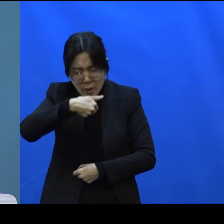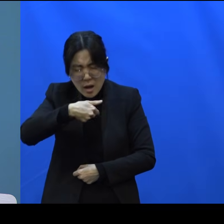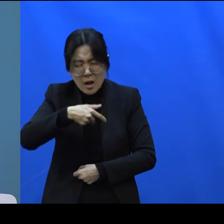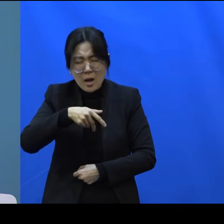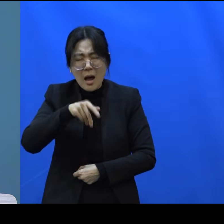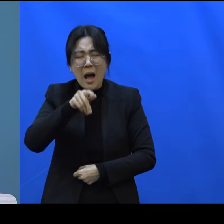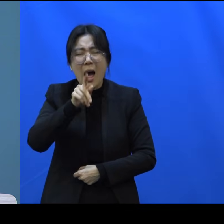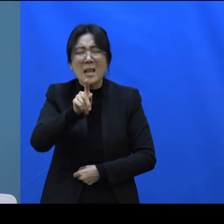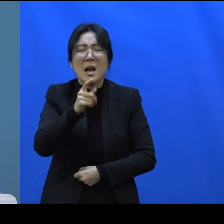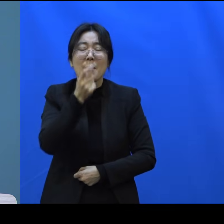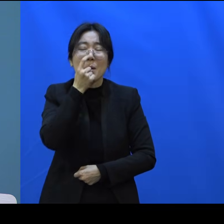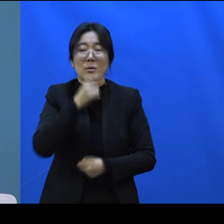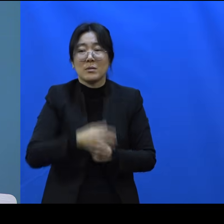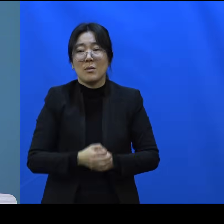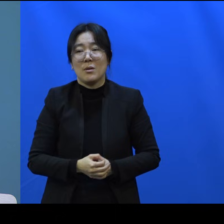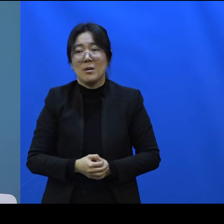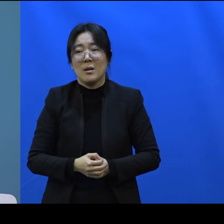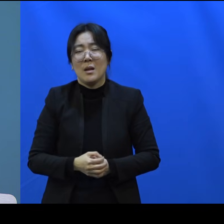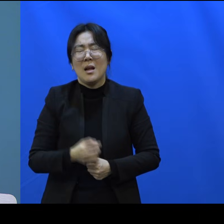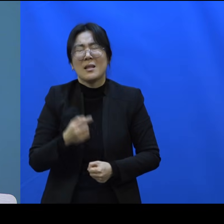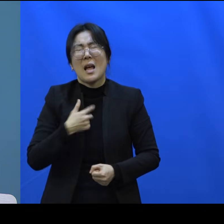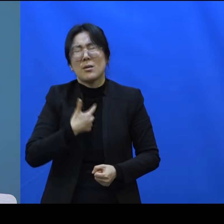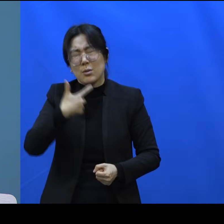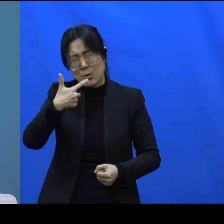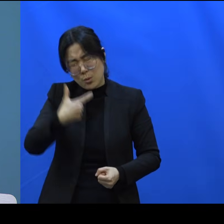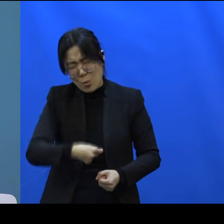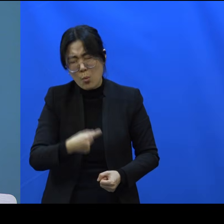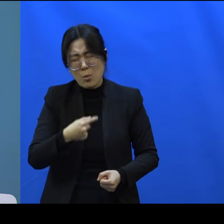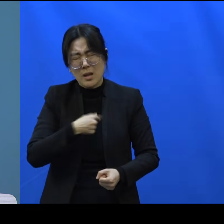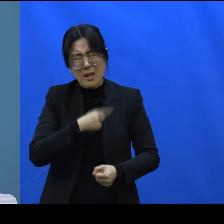그거 하나 배우는데 40년 걸려. 나는 아무것도 아니라는 거예요.